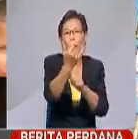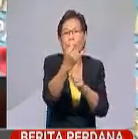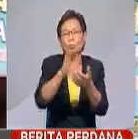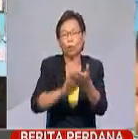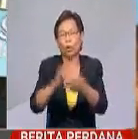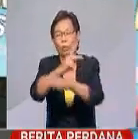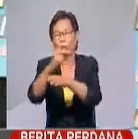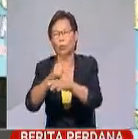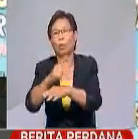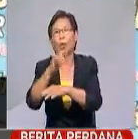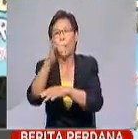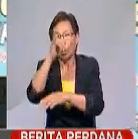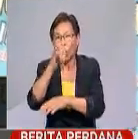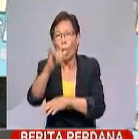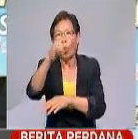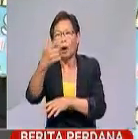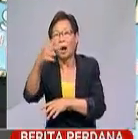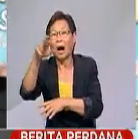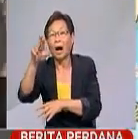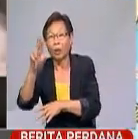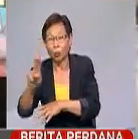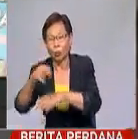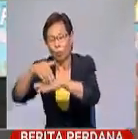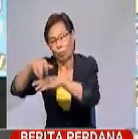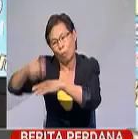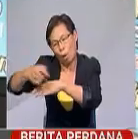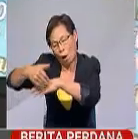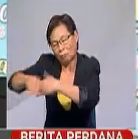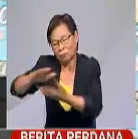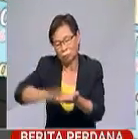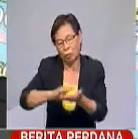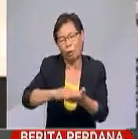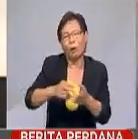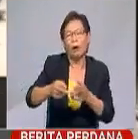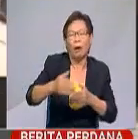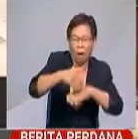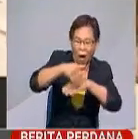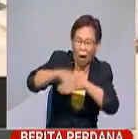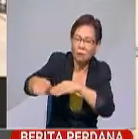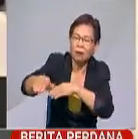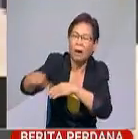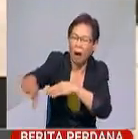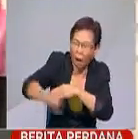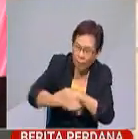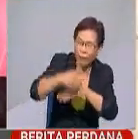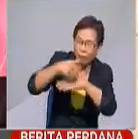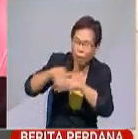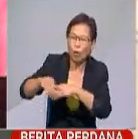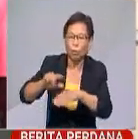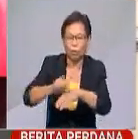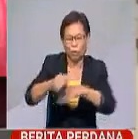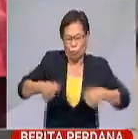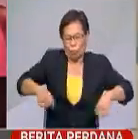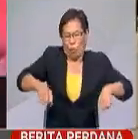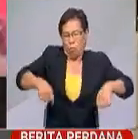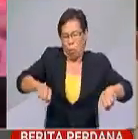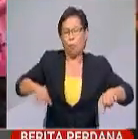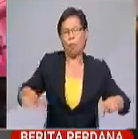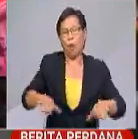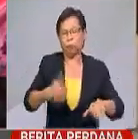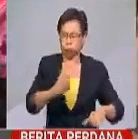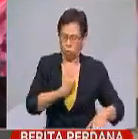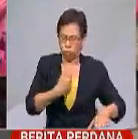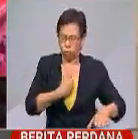Sekolah Kebangsaan Gong Garu juga perlu dihantar ke sekolah. Urusan menghantar dan mengambil anak menggunakan motosikal